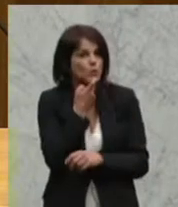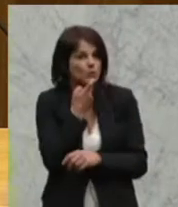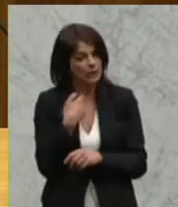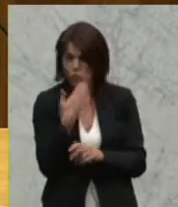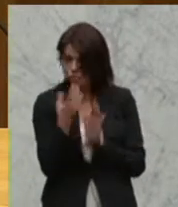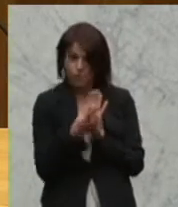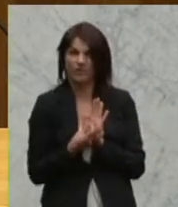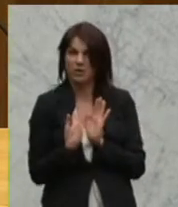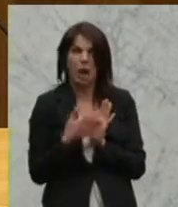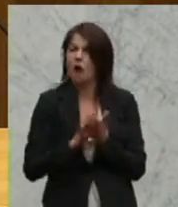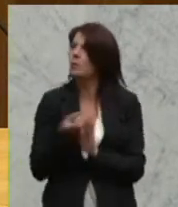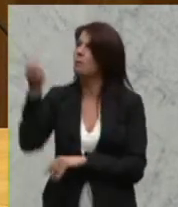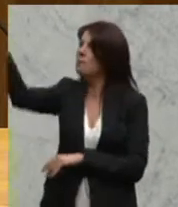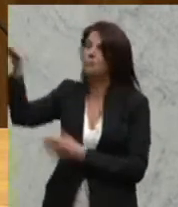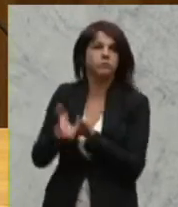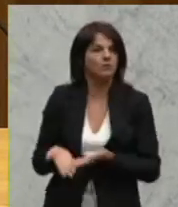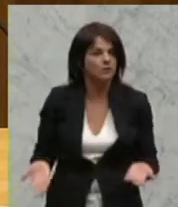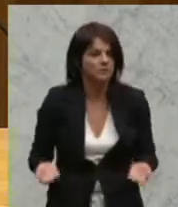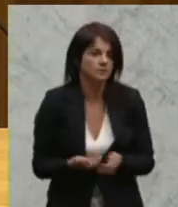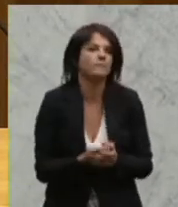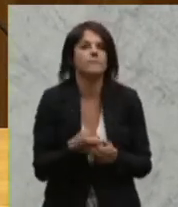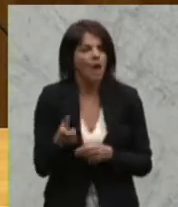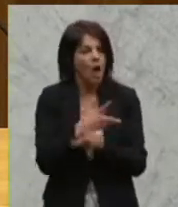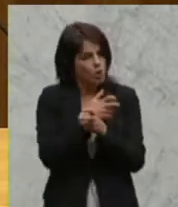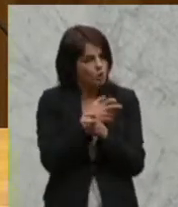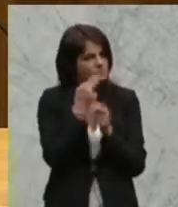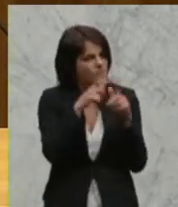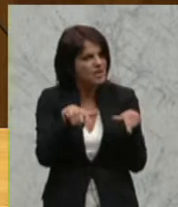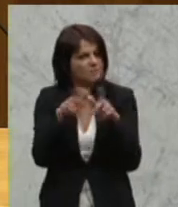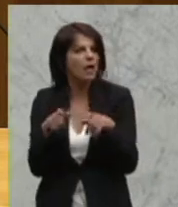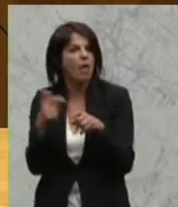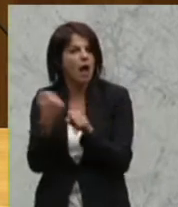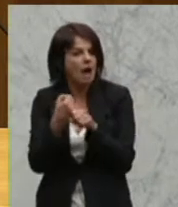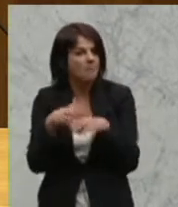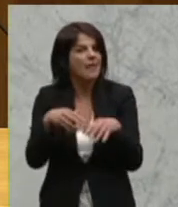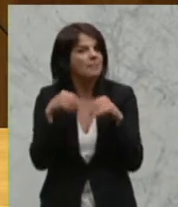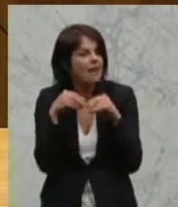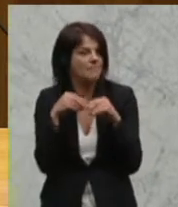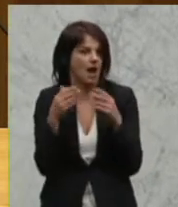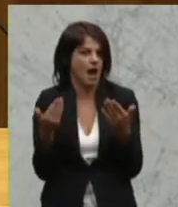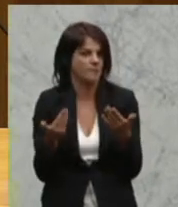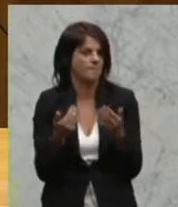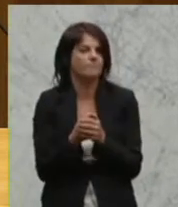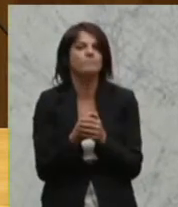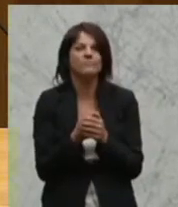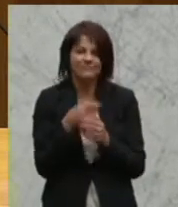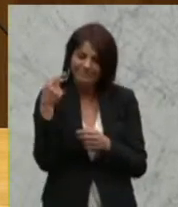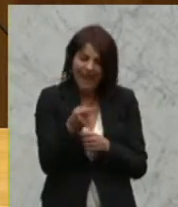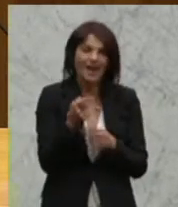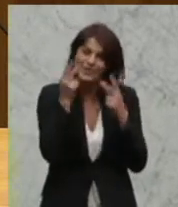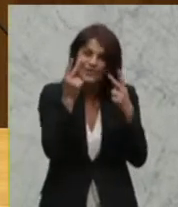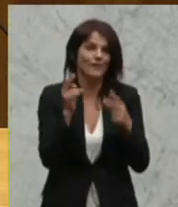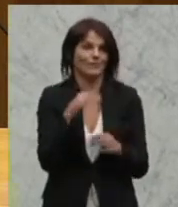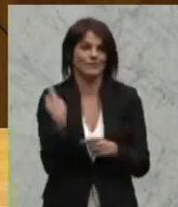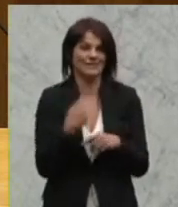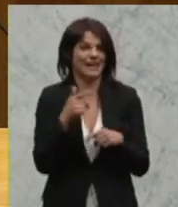Konsumenten. Die österreichischen Unternehmer und Arbeitnehmer, sollte ich sagen, sind das Rückgrat unserer